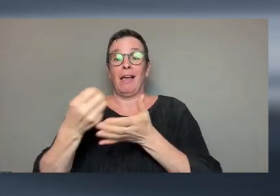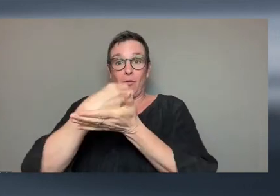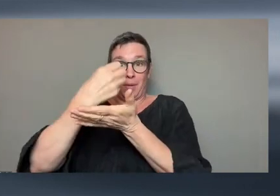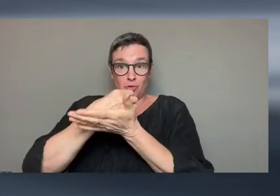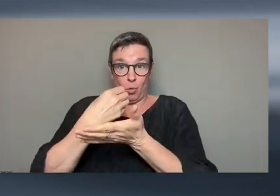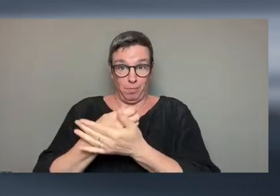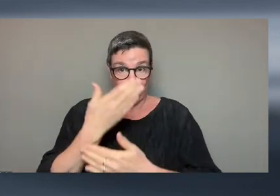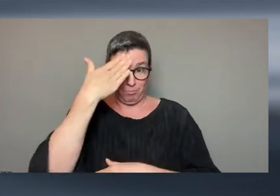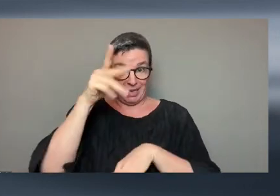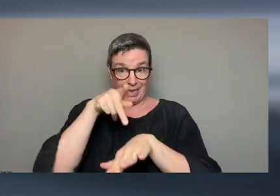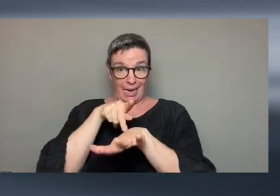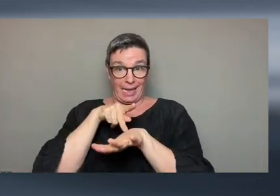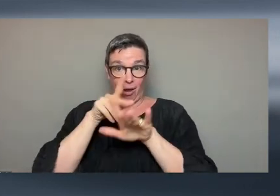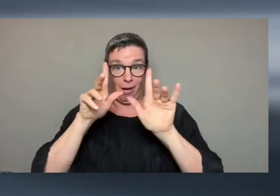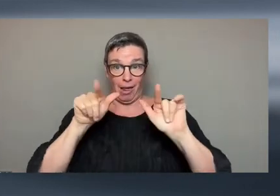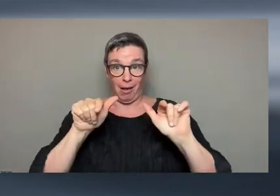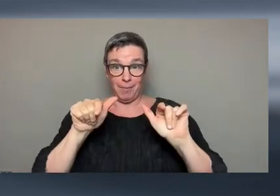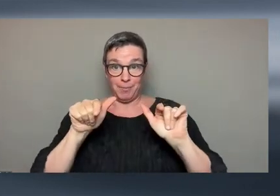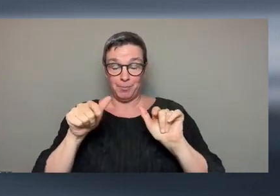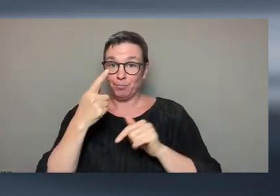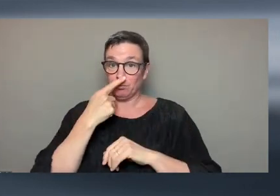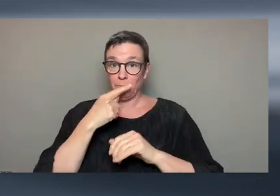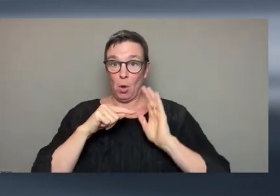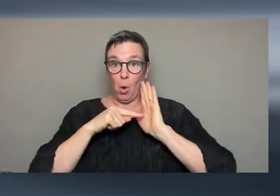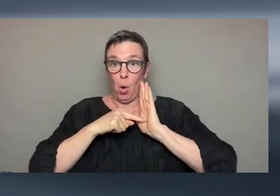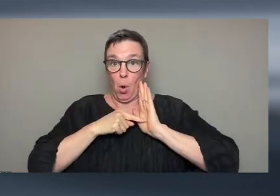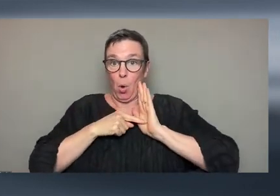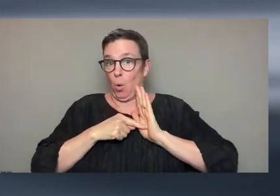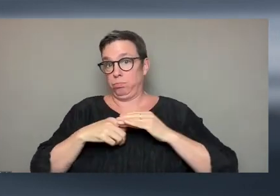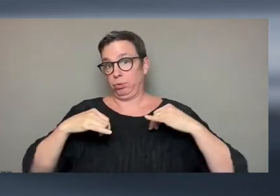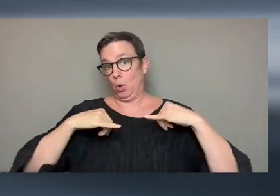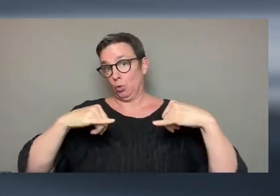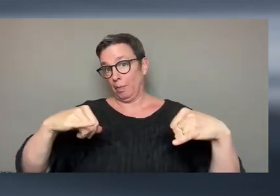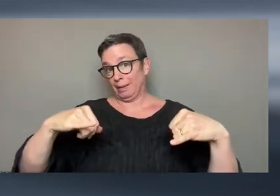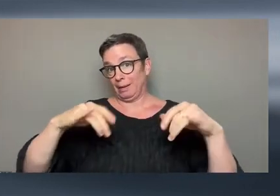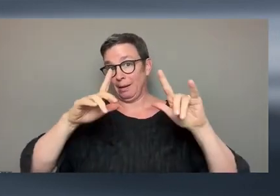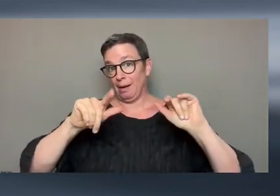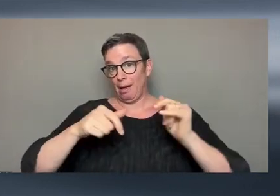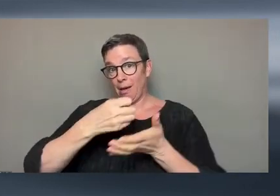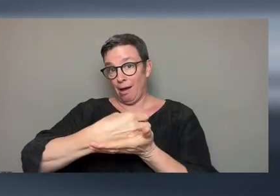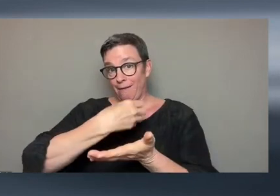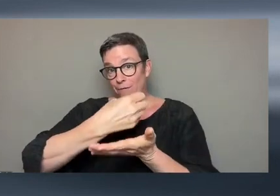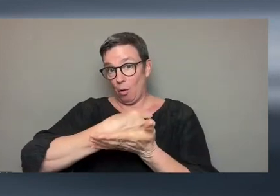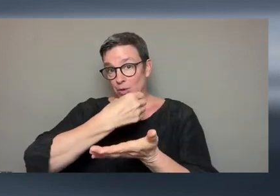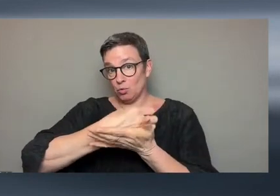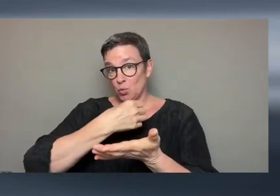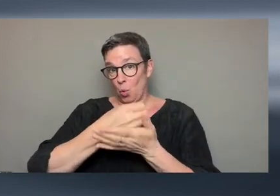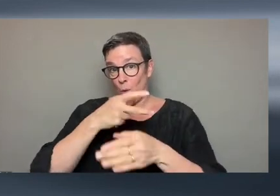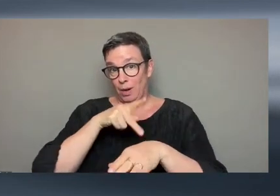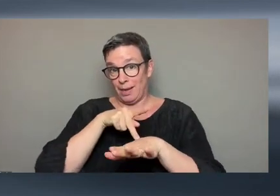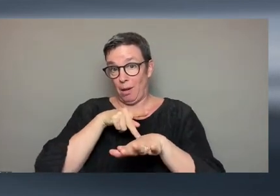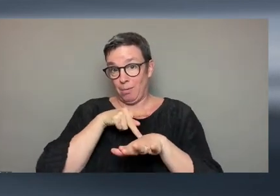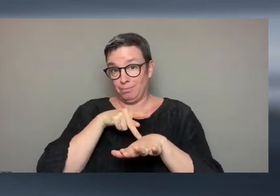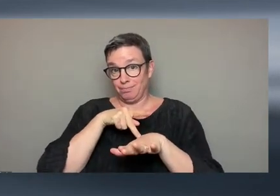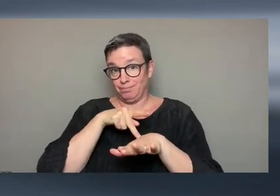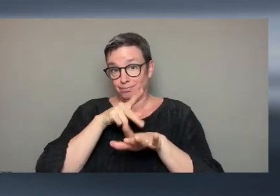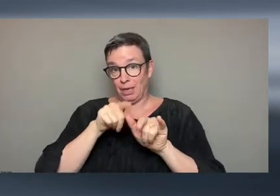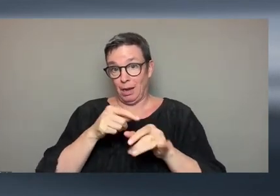nous, vous serez forcément en contact avec les informations clientèle.